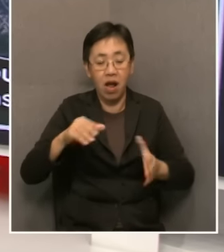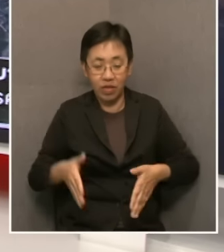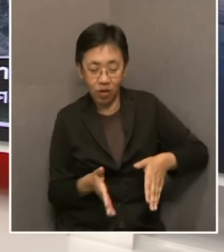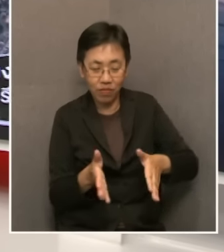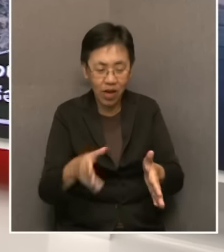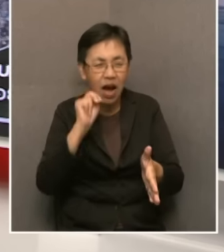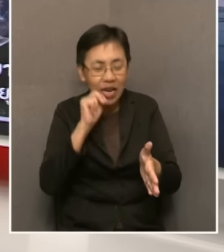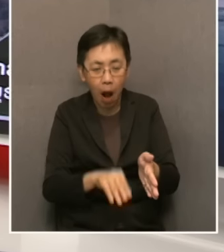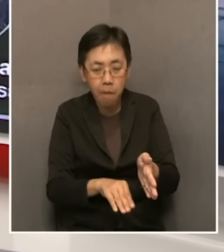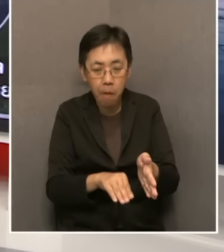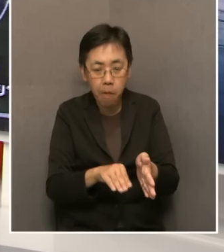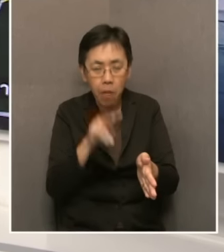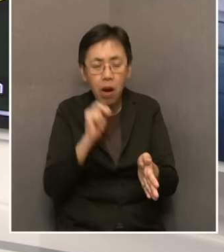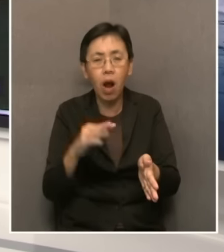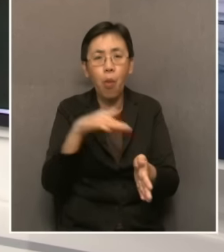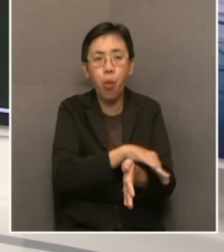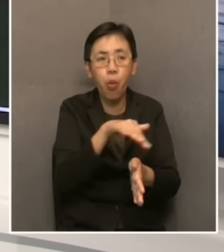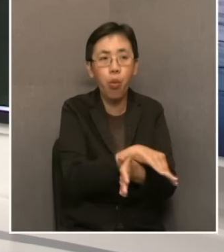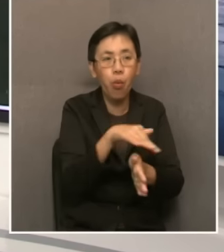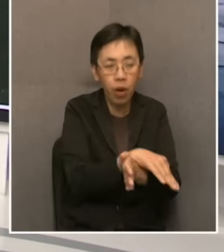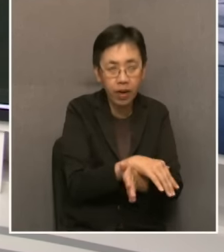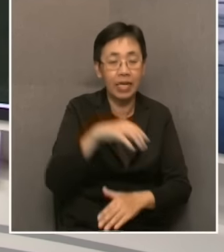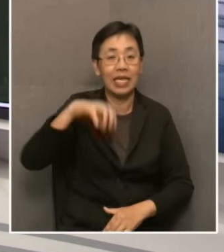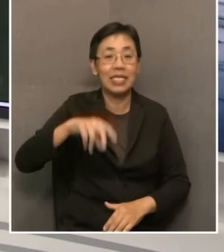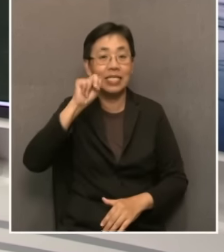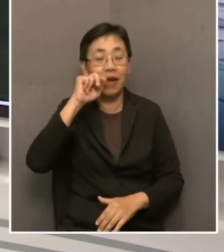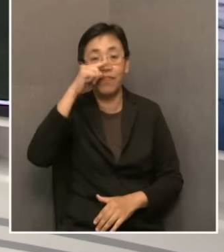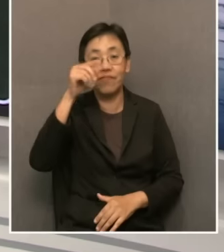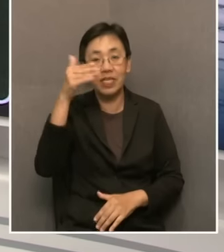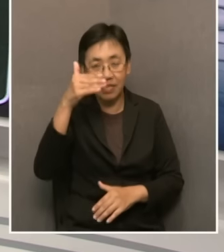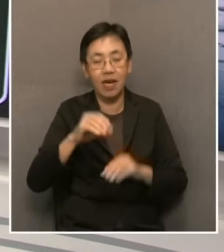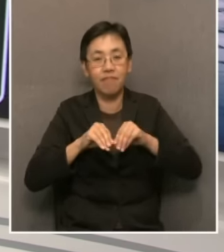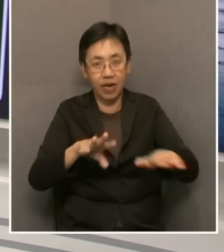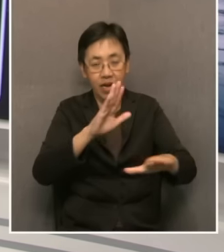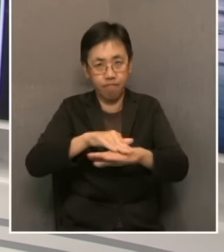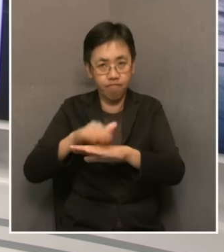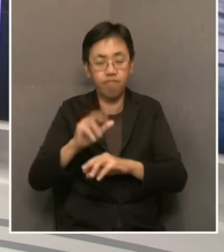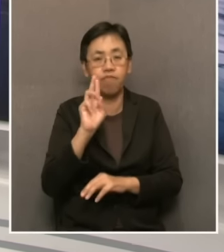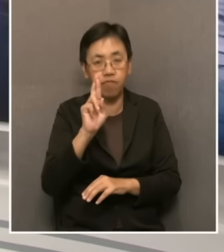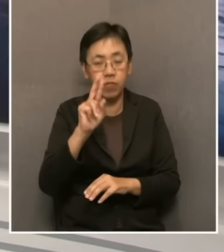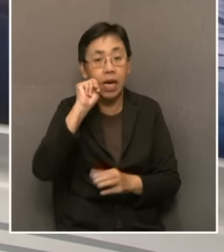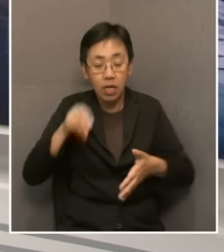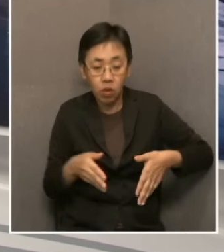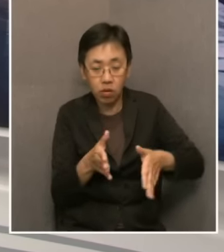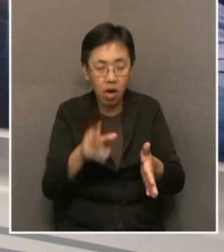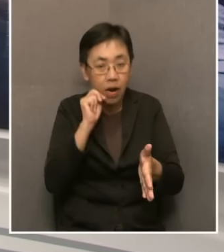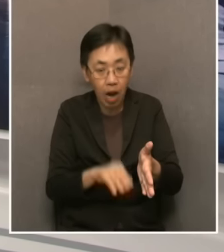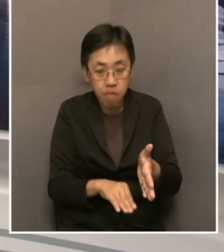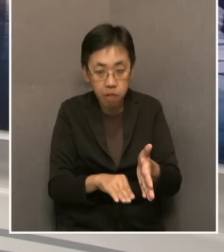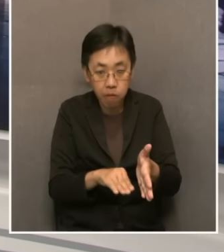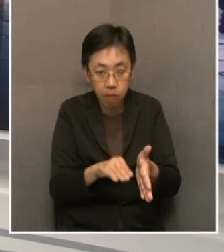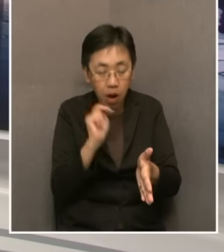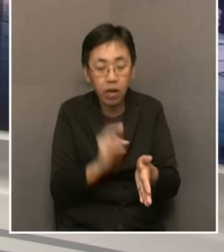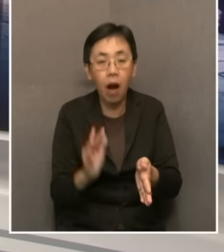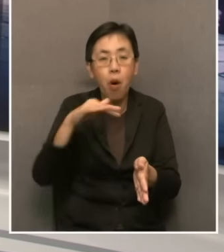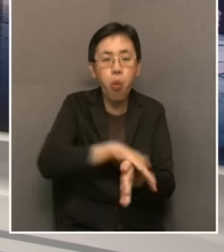ประกาศฉบับที่1จากสำนักงานทรัพยากรน้ำแห่งชาติให้เฝ้าระวังนะคะระดับน้ำเพิ่มฉับพลันและล้นตลิ่งในช่วงวันที่